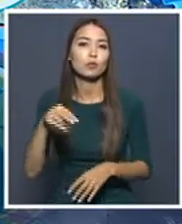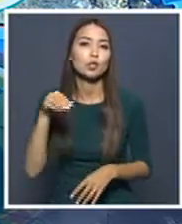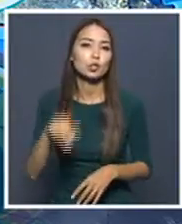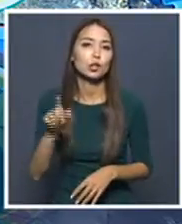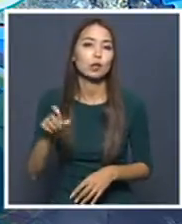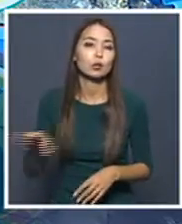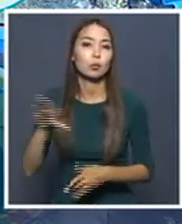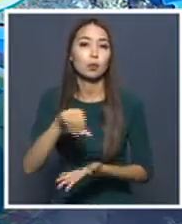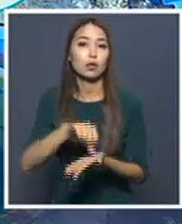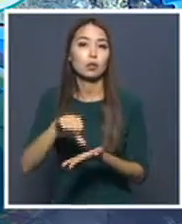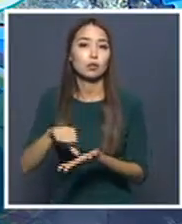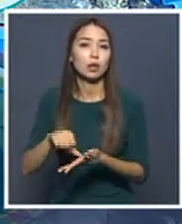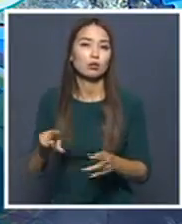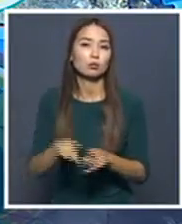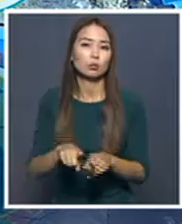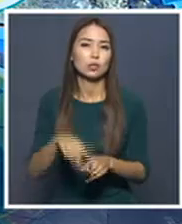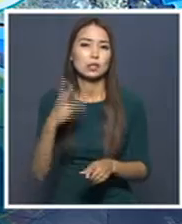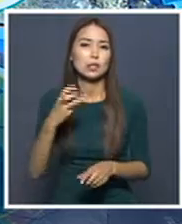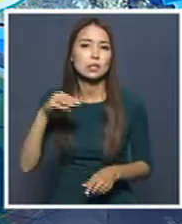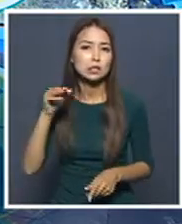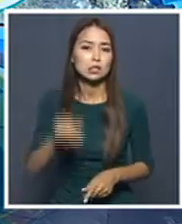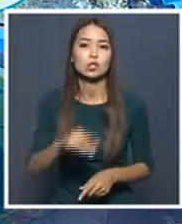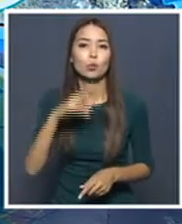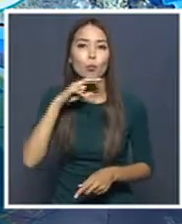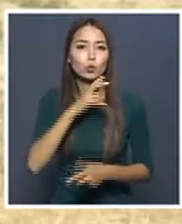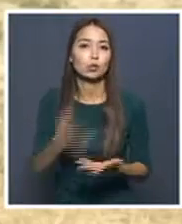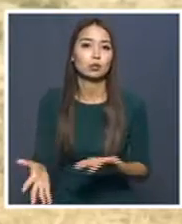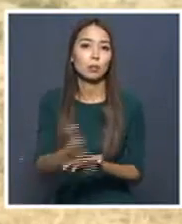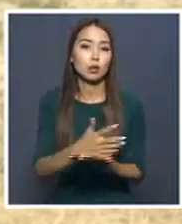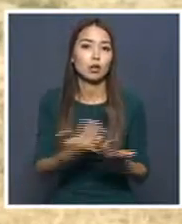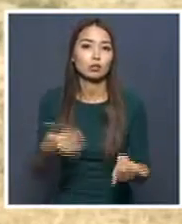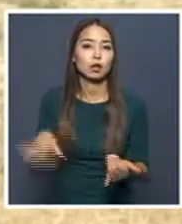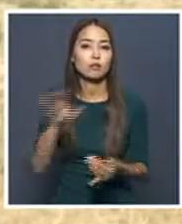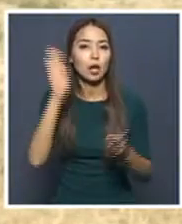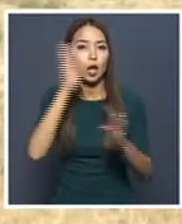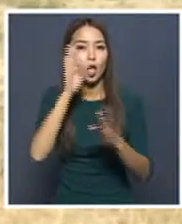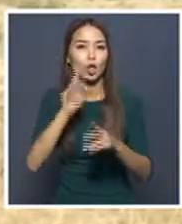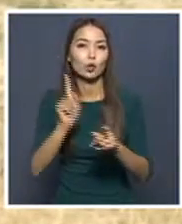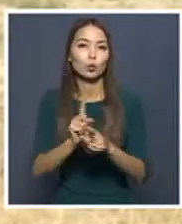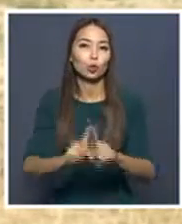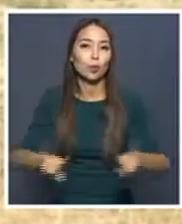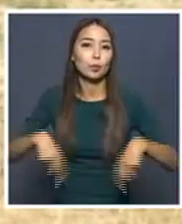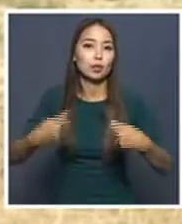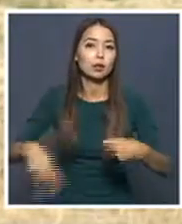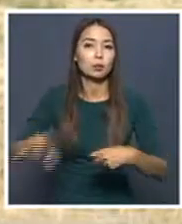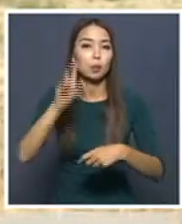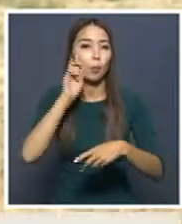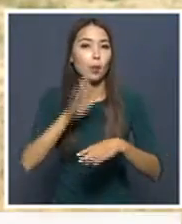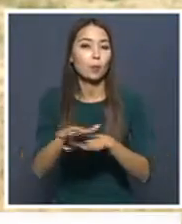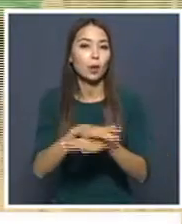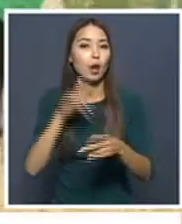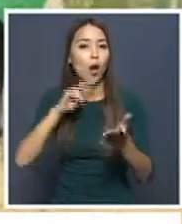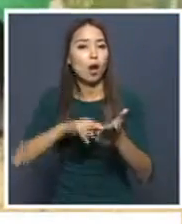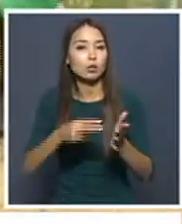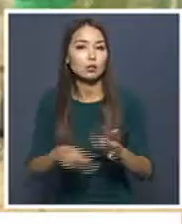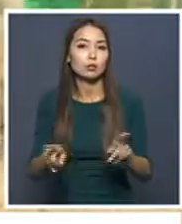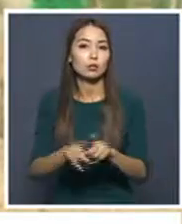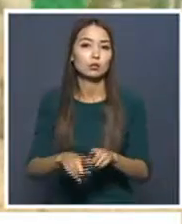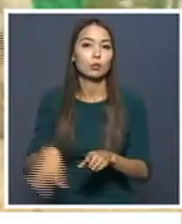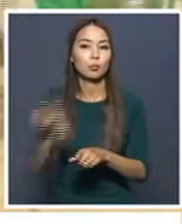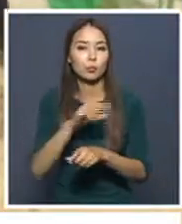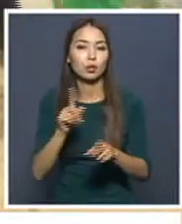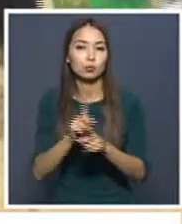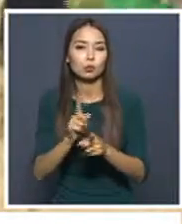қатысып, 300 тоннадай қоқыс шығарды. Эко-челленджге әсіресе мемлекеттік қызметкерлер мен мемлекеттік емес ұйымдардың өкілдері белсенділік